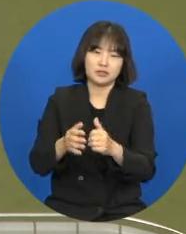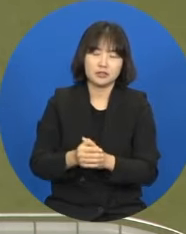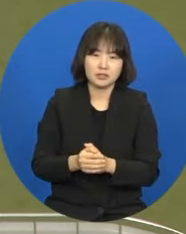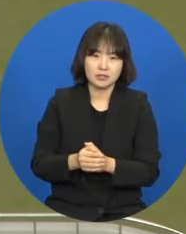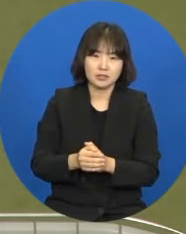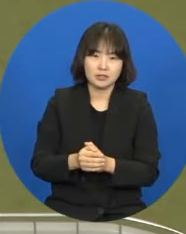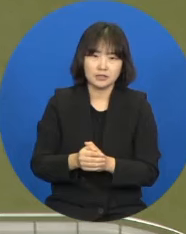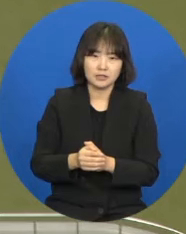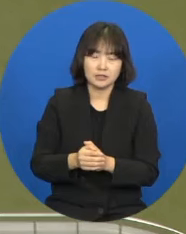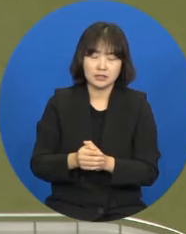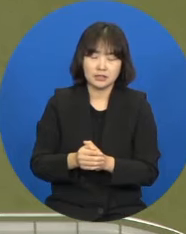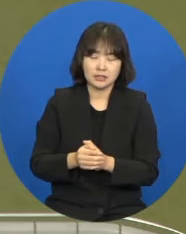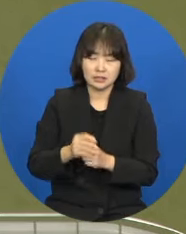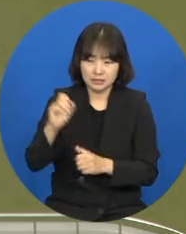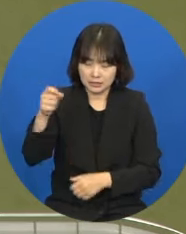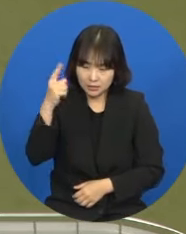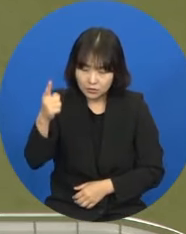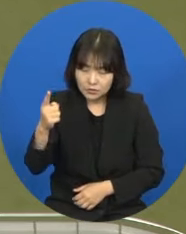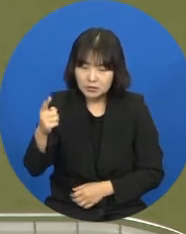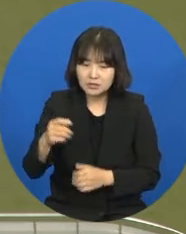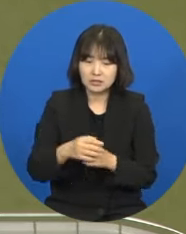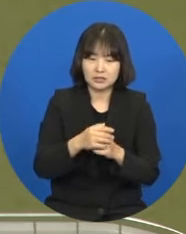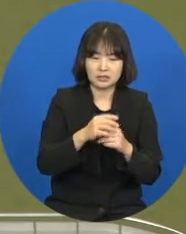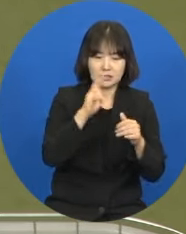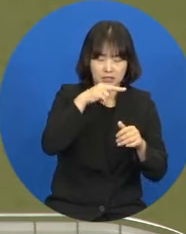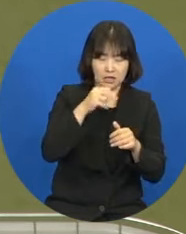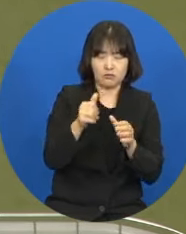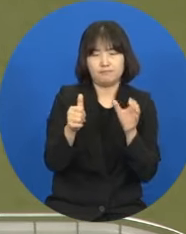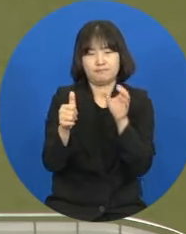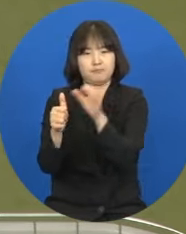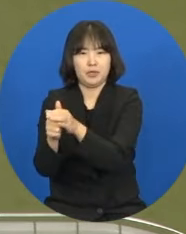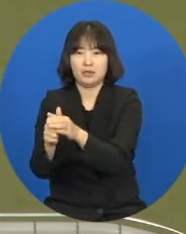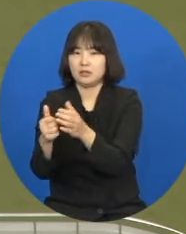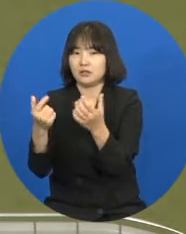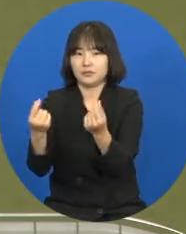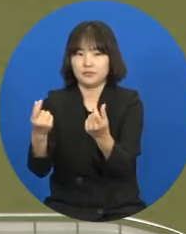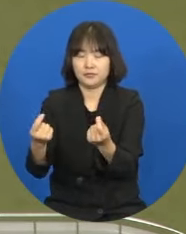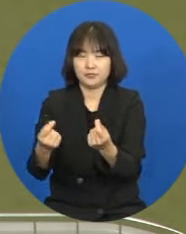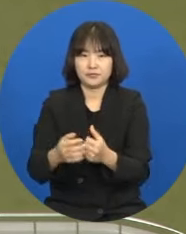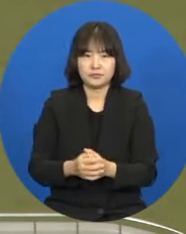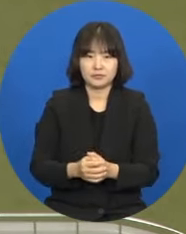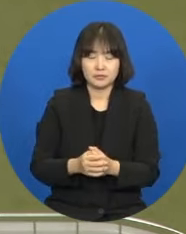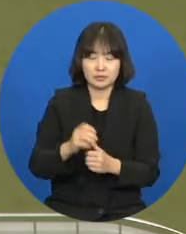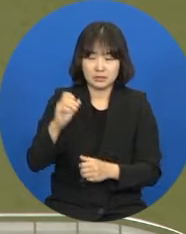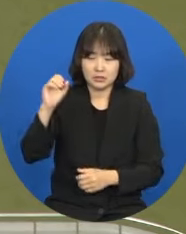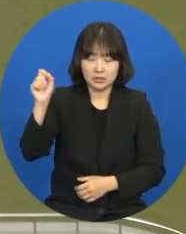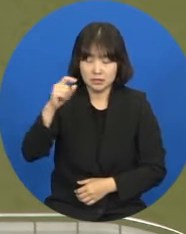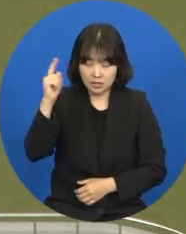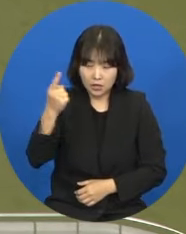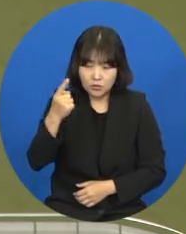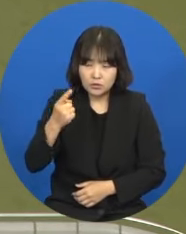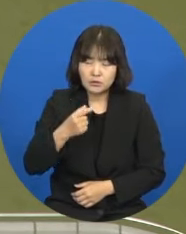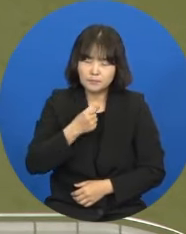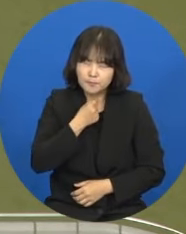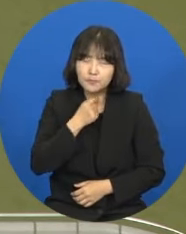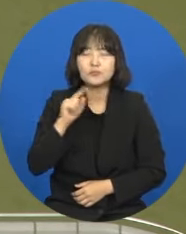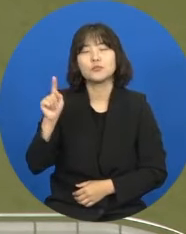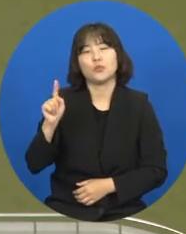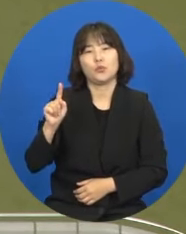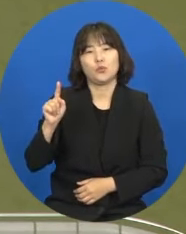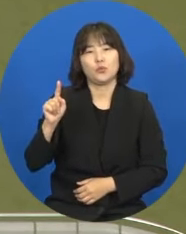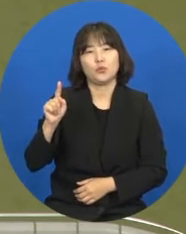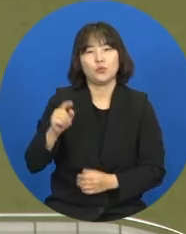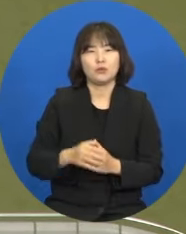주신 것이나 다름이 없죠 인간적으로 봤을 때 다윗의 소이 무엇을까 여러분이 다라면 어떤 소원이 있었겠습니까